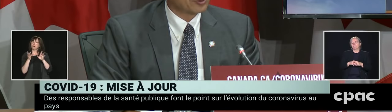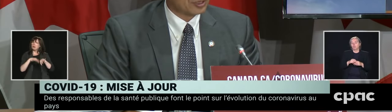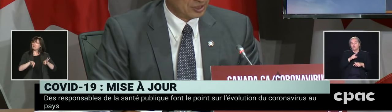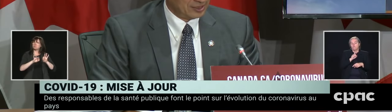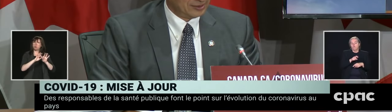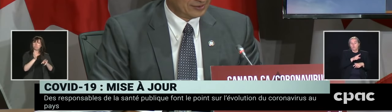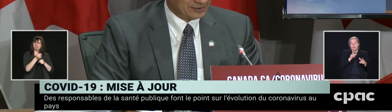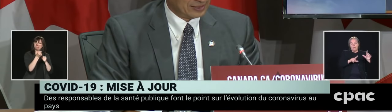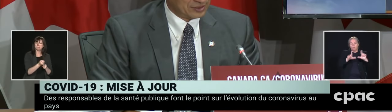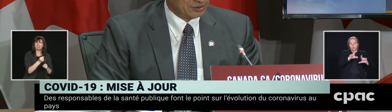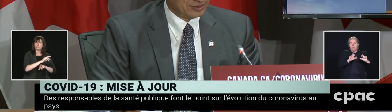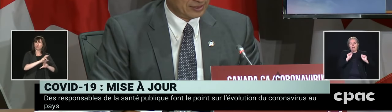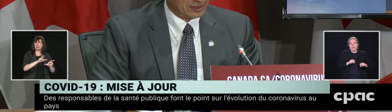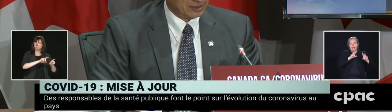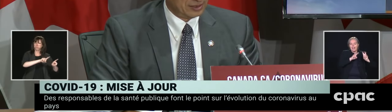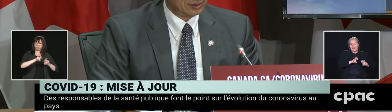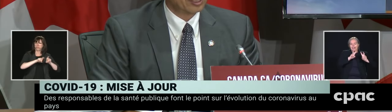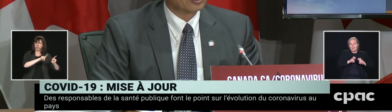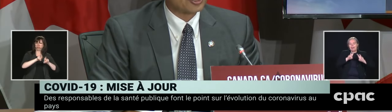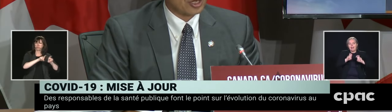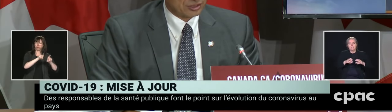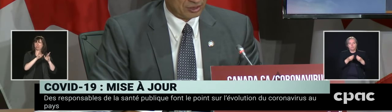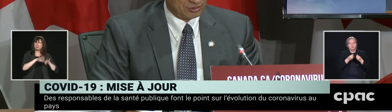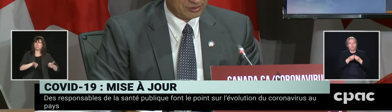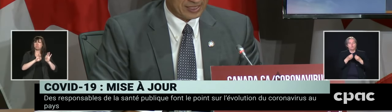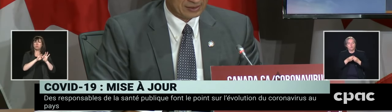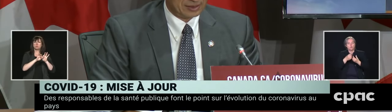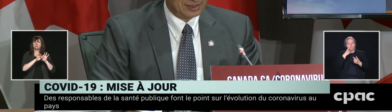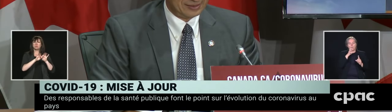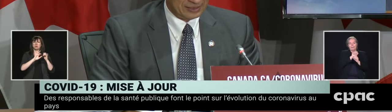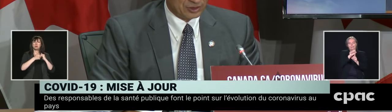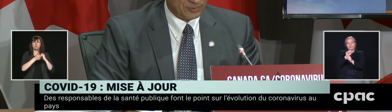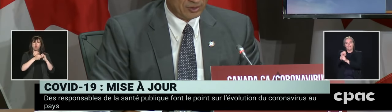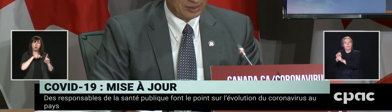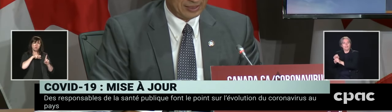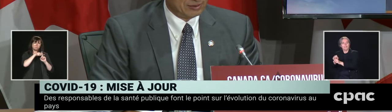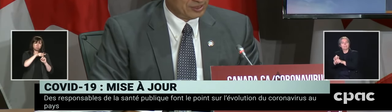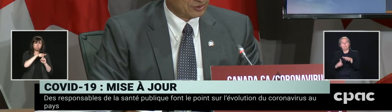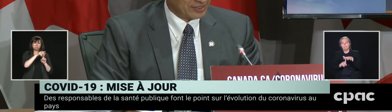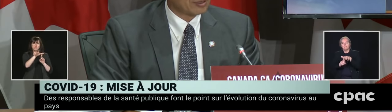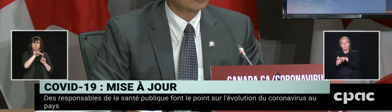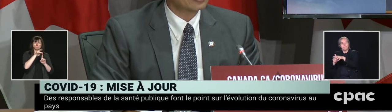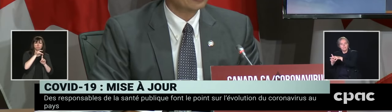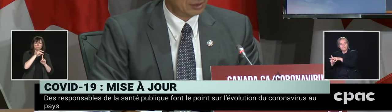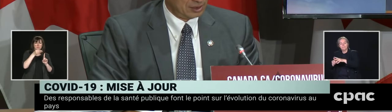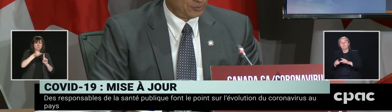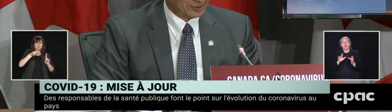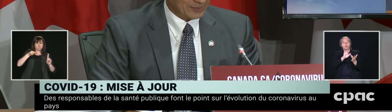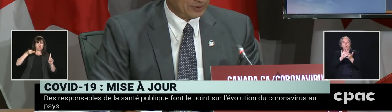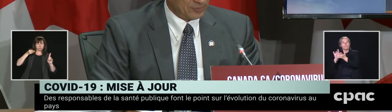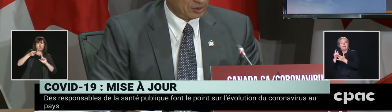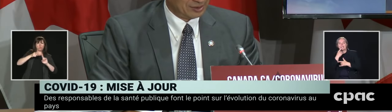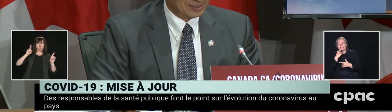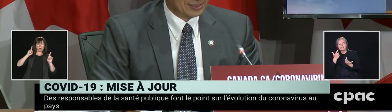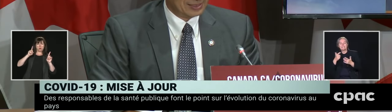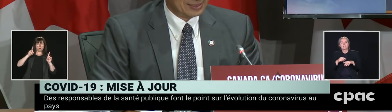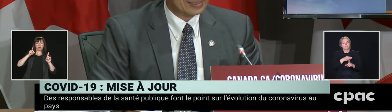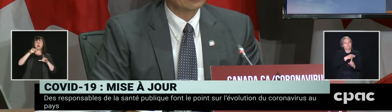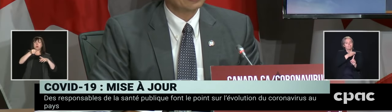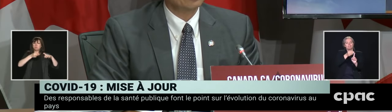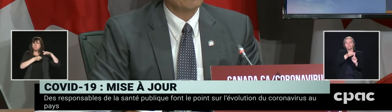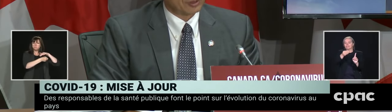notre approche de détection des cas, de recherche de contacts, d'isolement et de mise en quarantaine pour rapidement